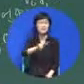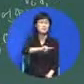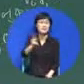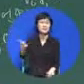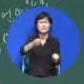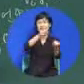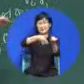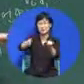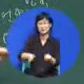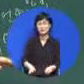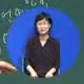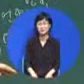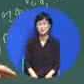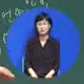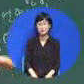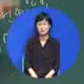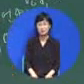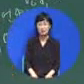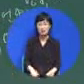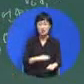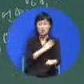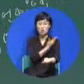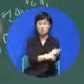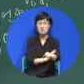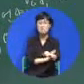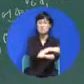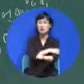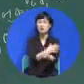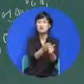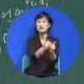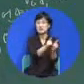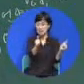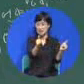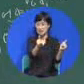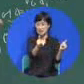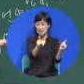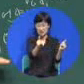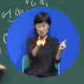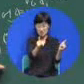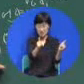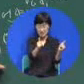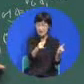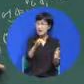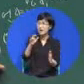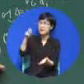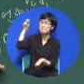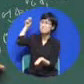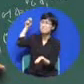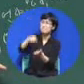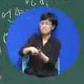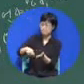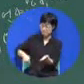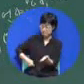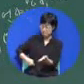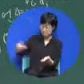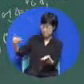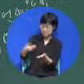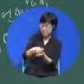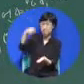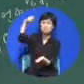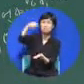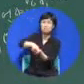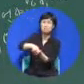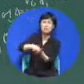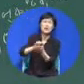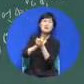can change that completely. 모든 권력자들이 무릎을 꿇고 전 백성이 기도하기 시작했어요. All the people in power bowed the